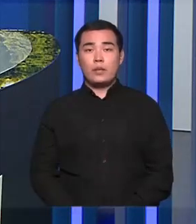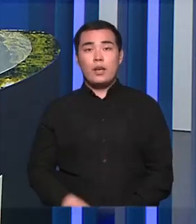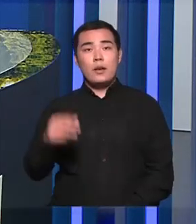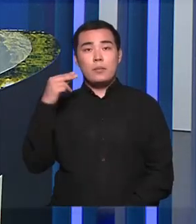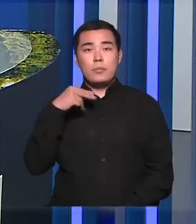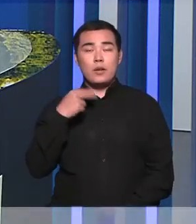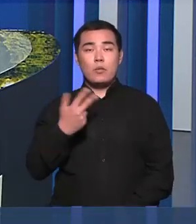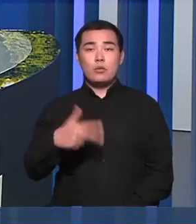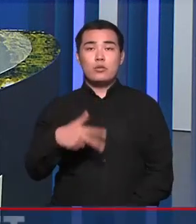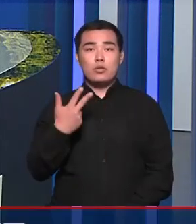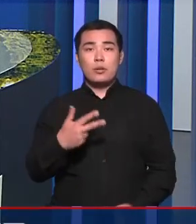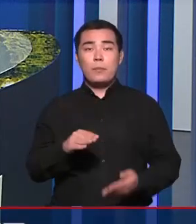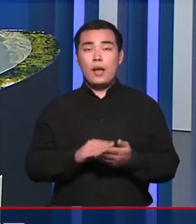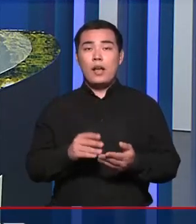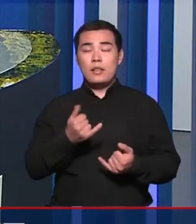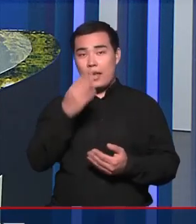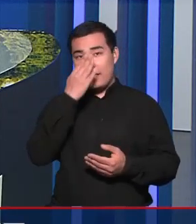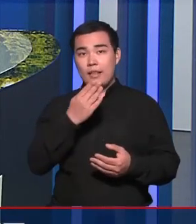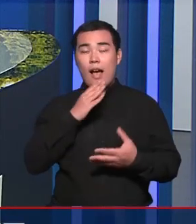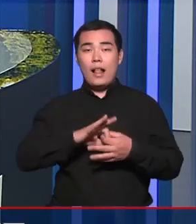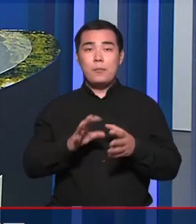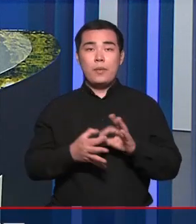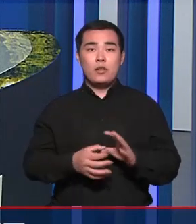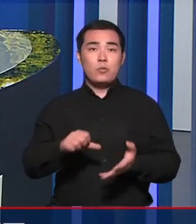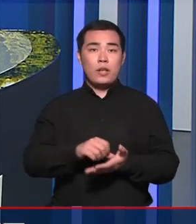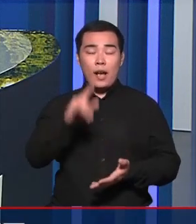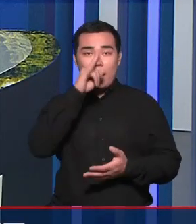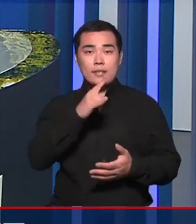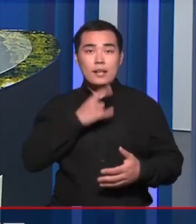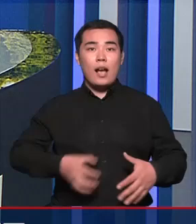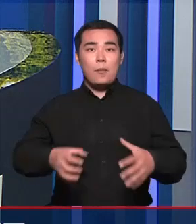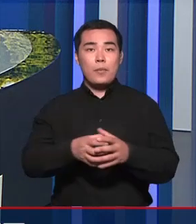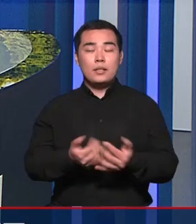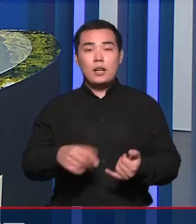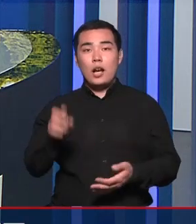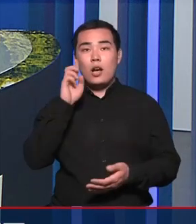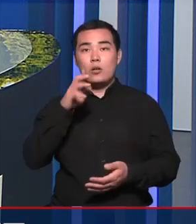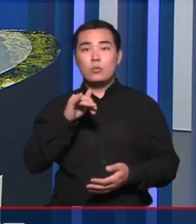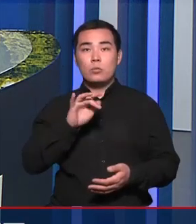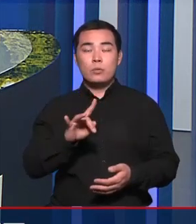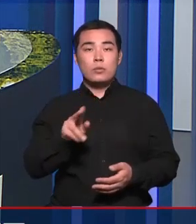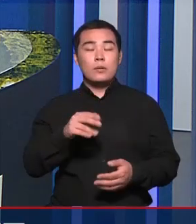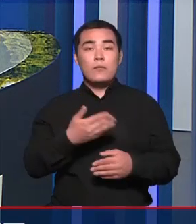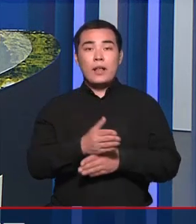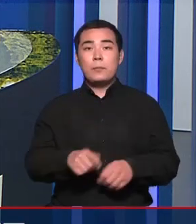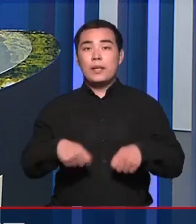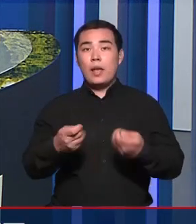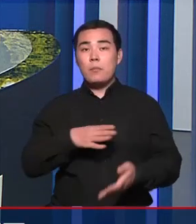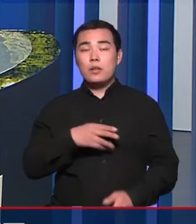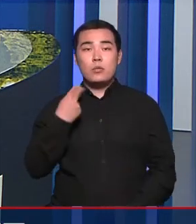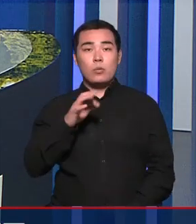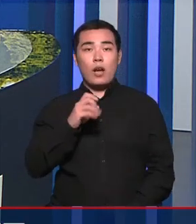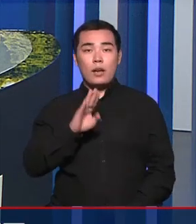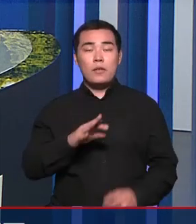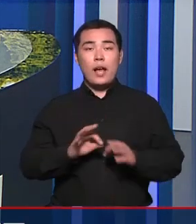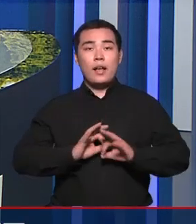Президент 33-ші жазғы олимпиада ойындарына қатысатын Қазақстан құрама командасына мемлекеттік туды тапсырды. Қасым Жомарт Тоқаев үздіктер